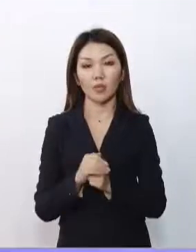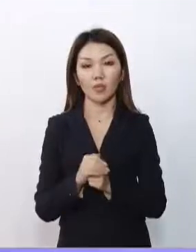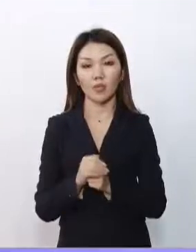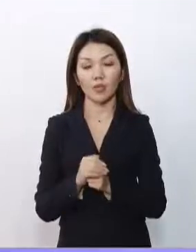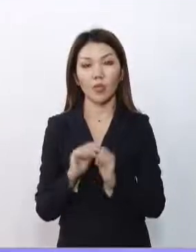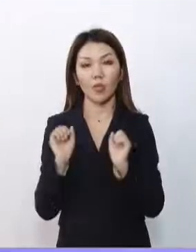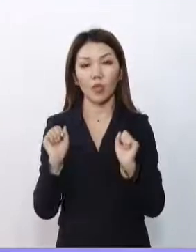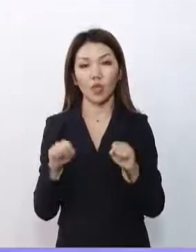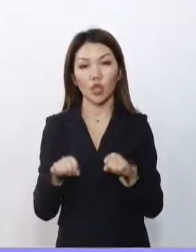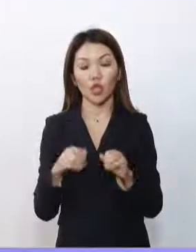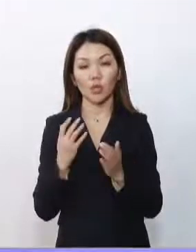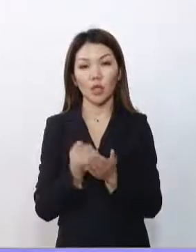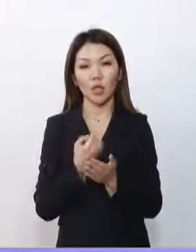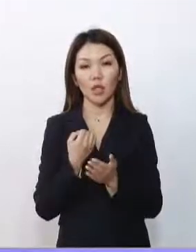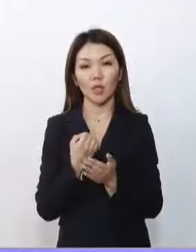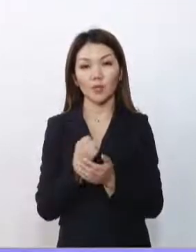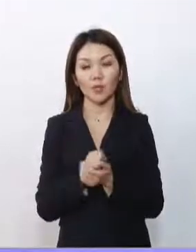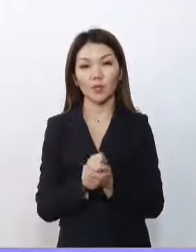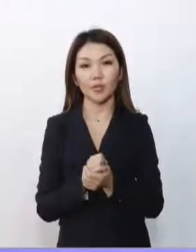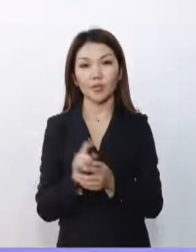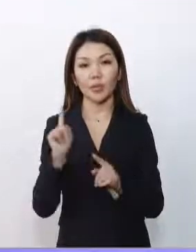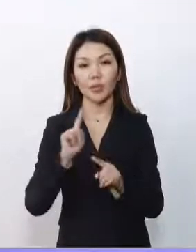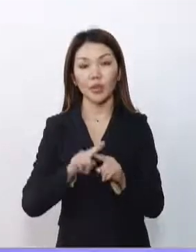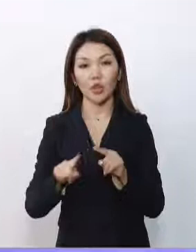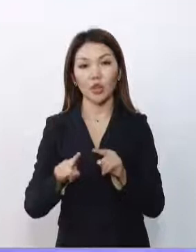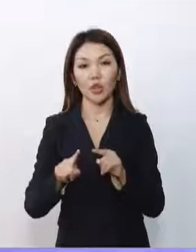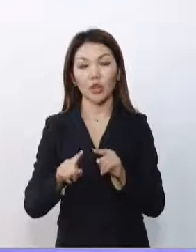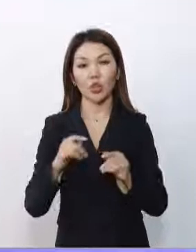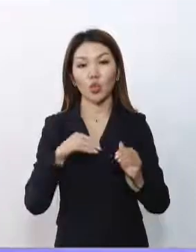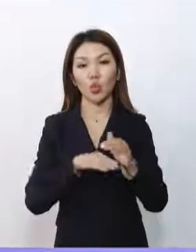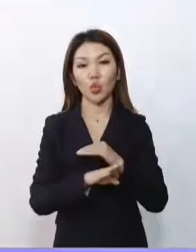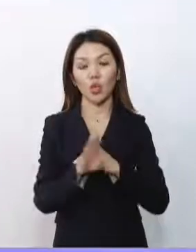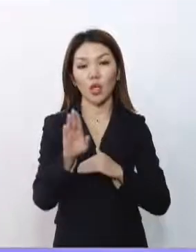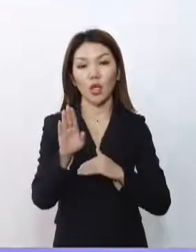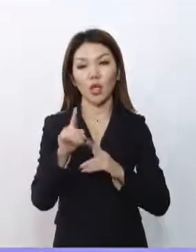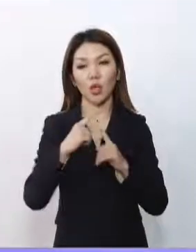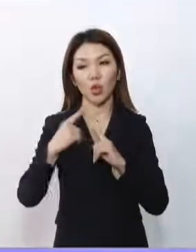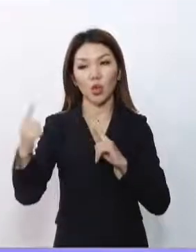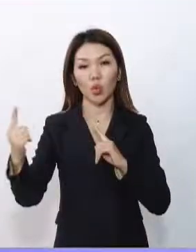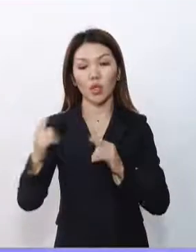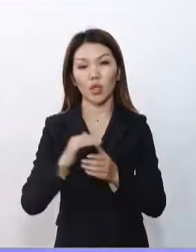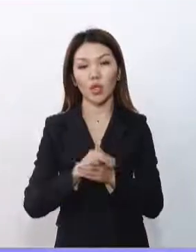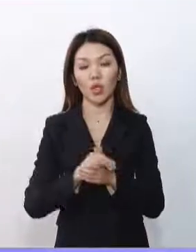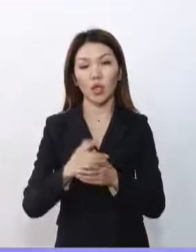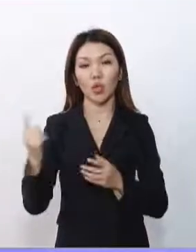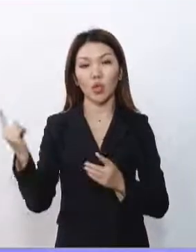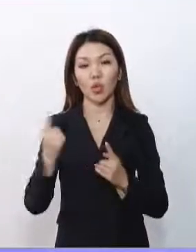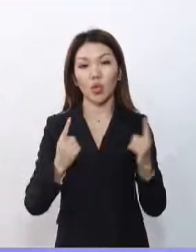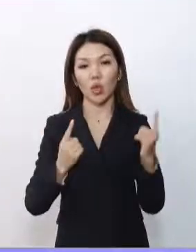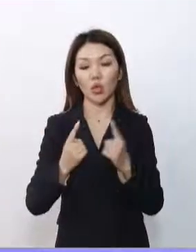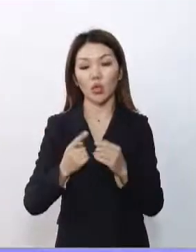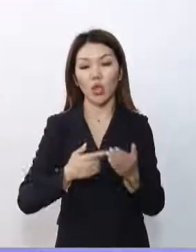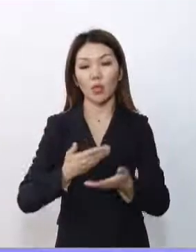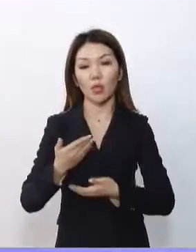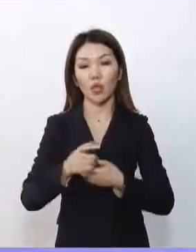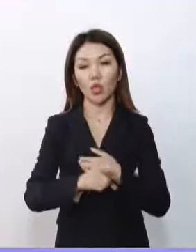можем найти скорость удаления пешеходах друг от друга